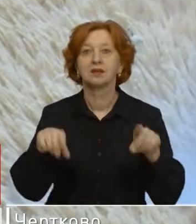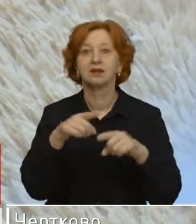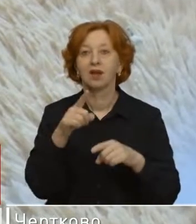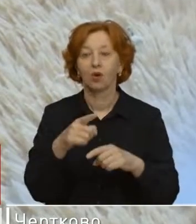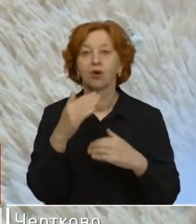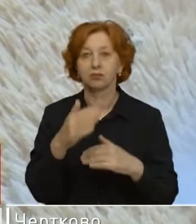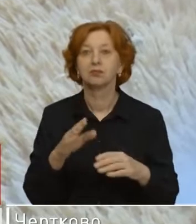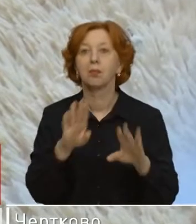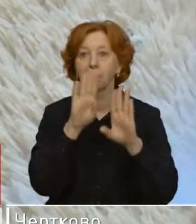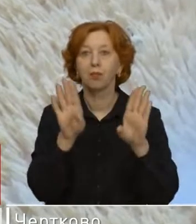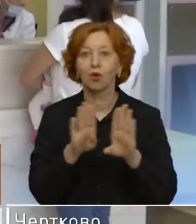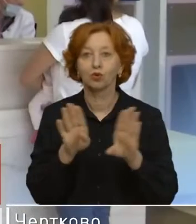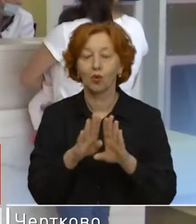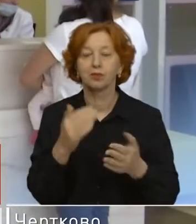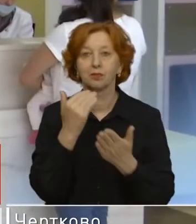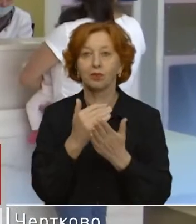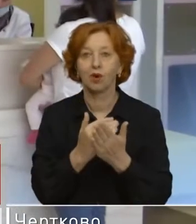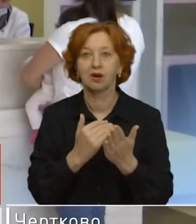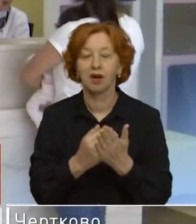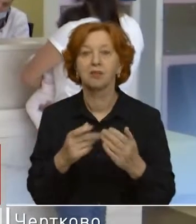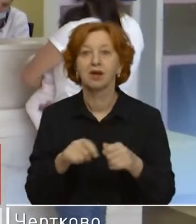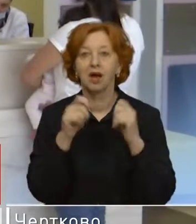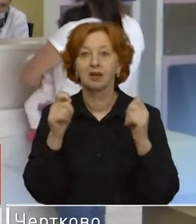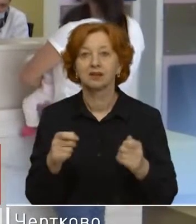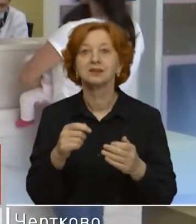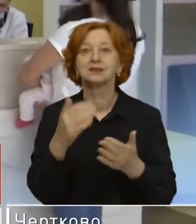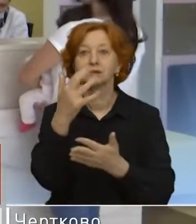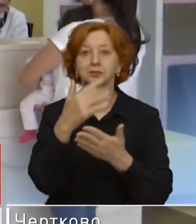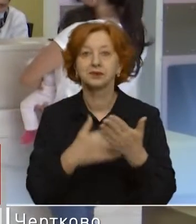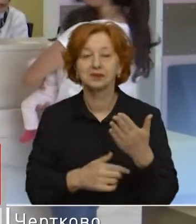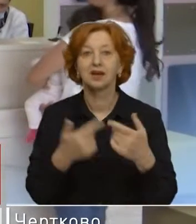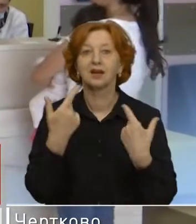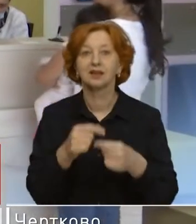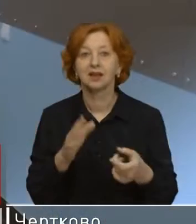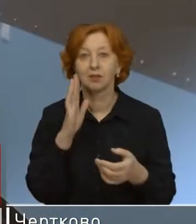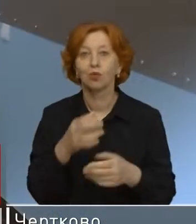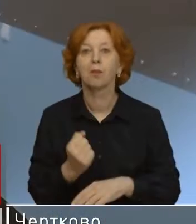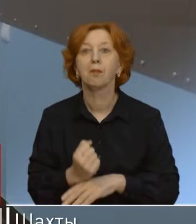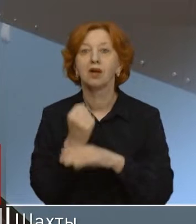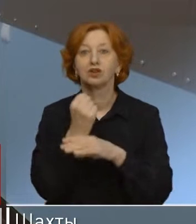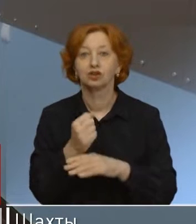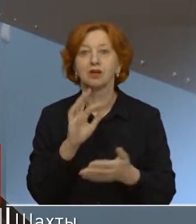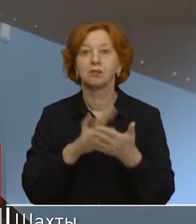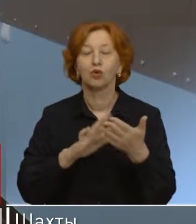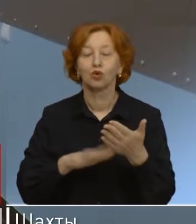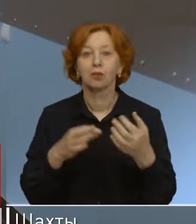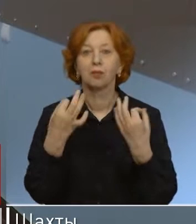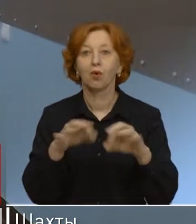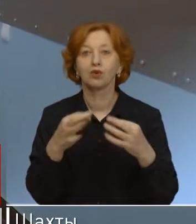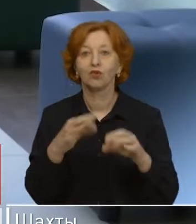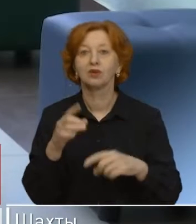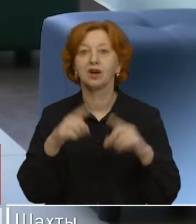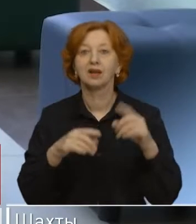лоббирования подобных инициатив. На прошлой неделе вице-спикер Совета Федерации Андрей Тручак поддержал предложение, которая позволит